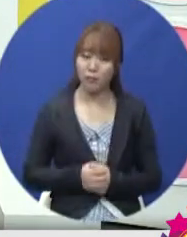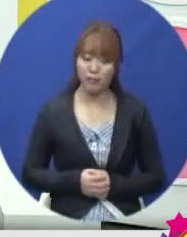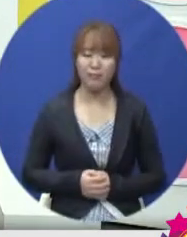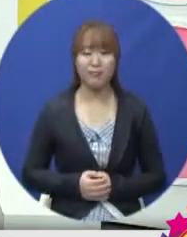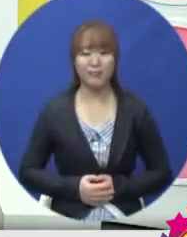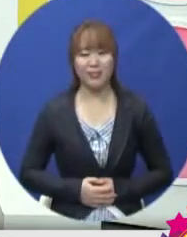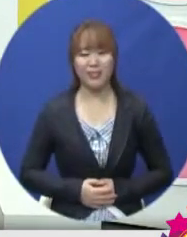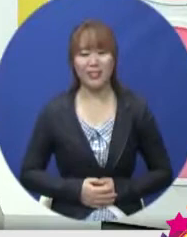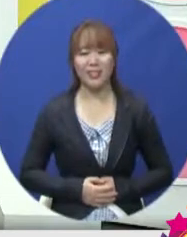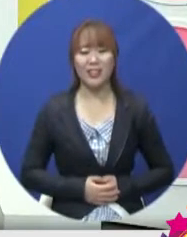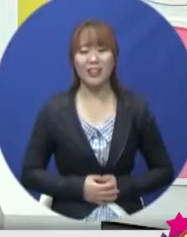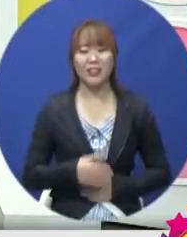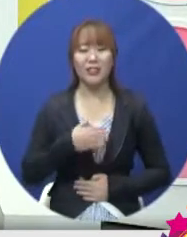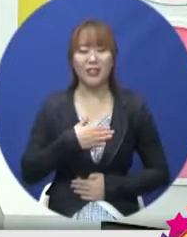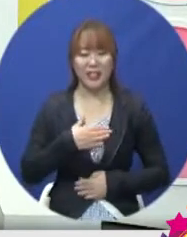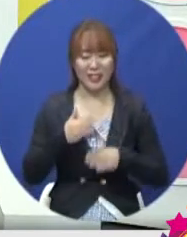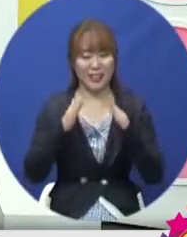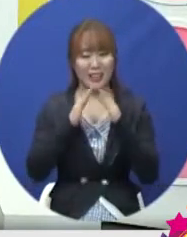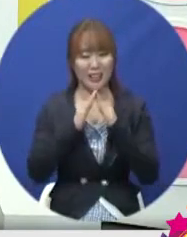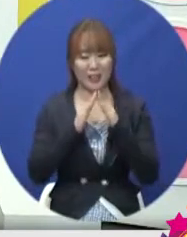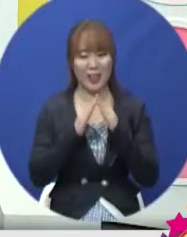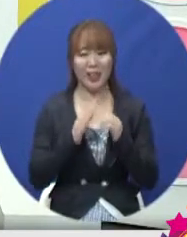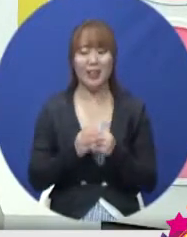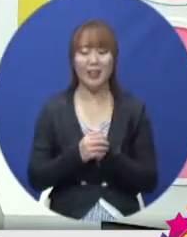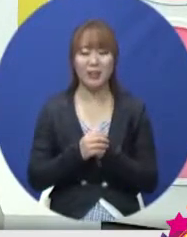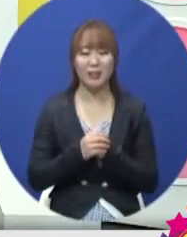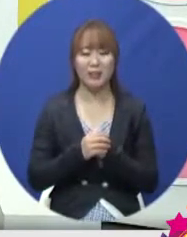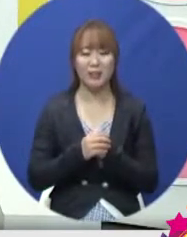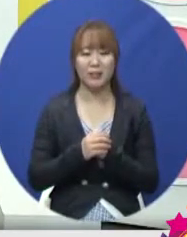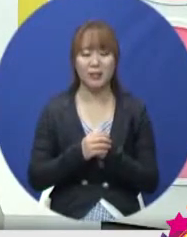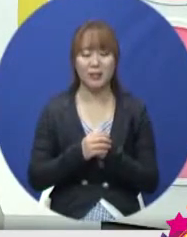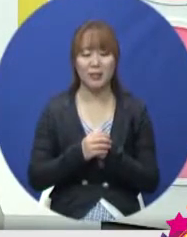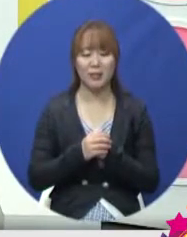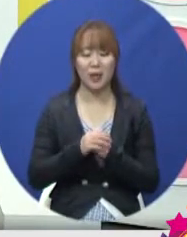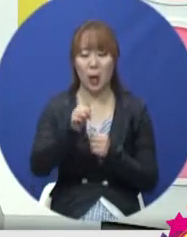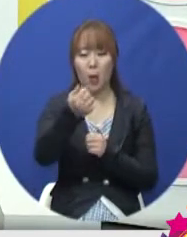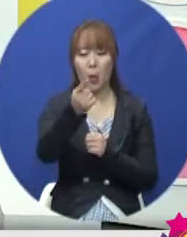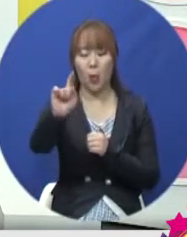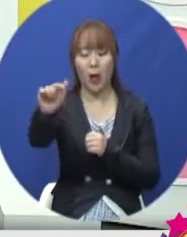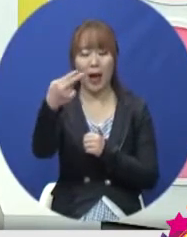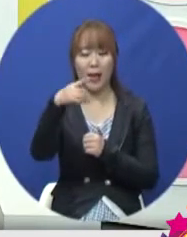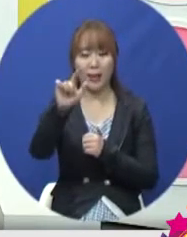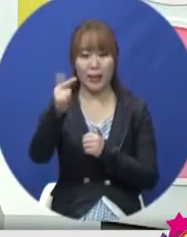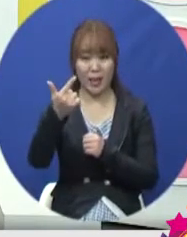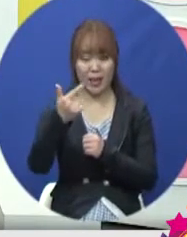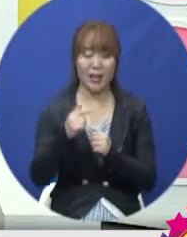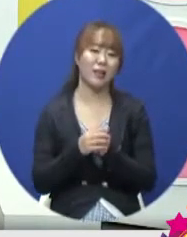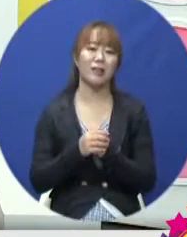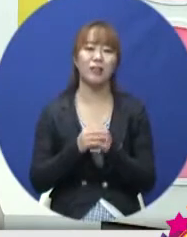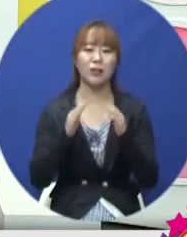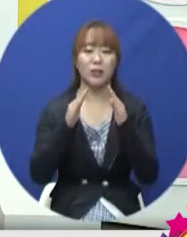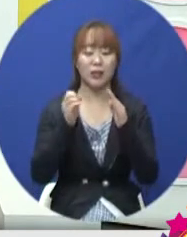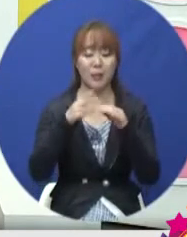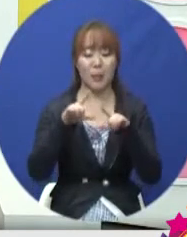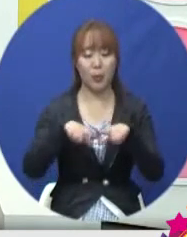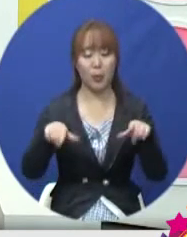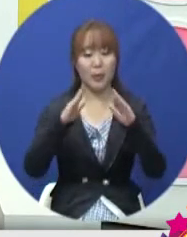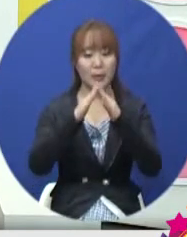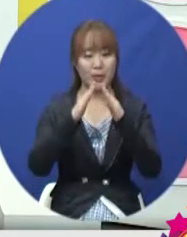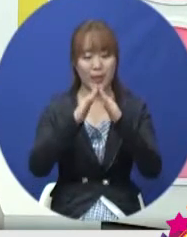어머니. 우리 집에 저 이렇게 화단이라는 게 있잖아요. 네네. 주택인데